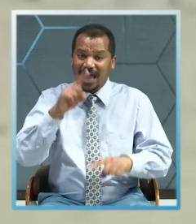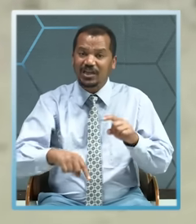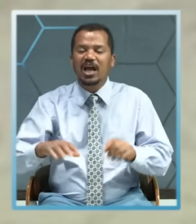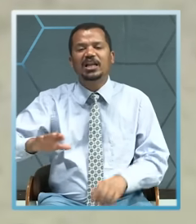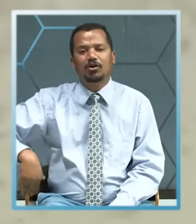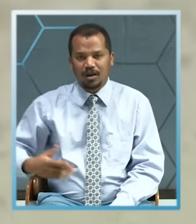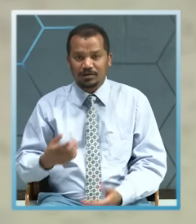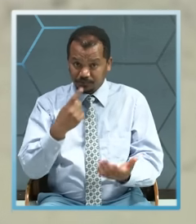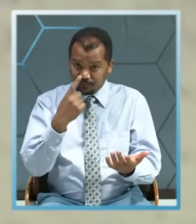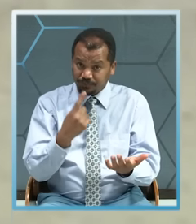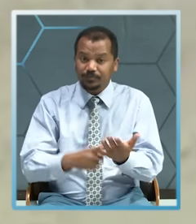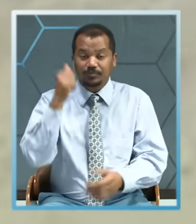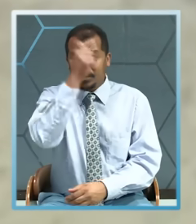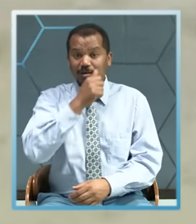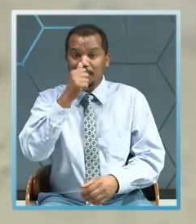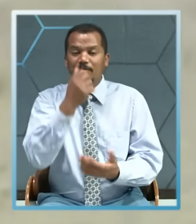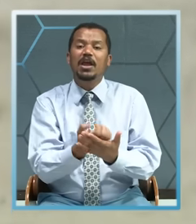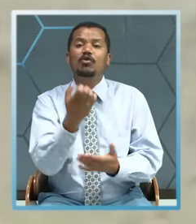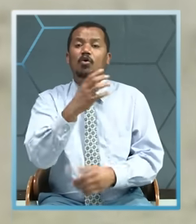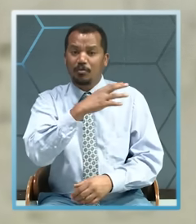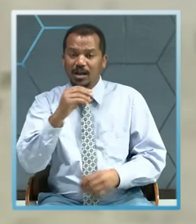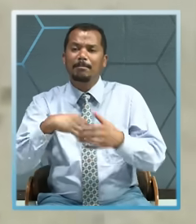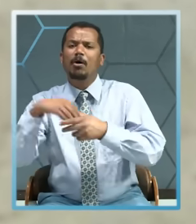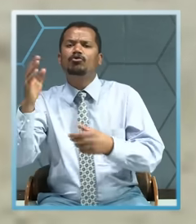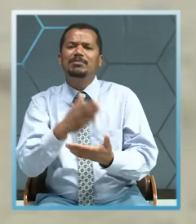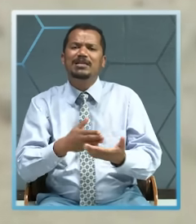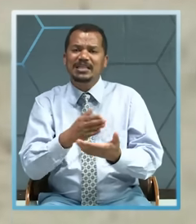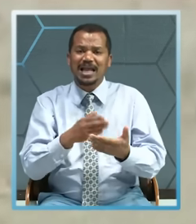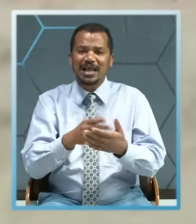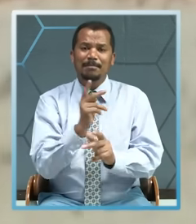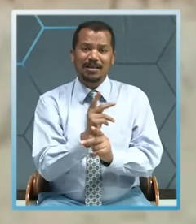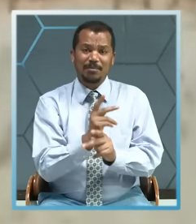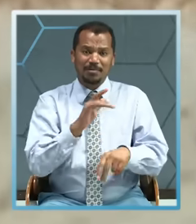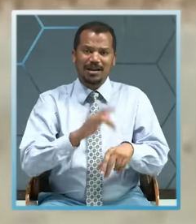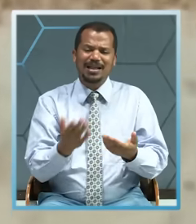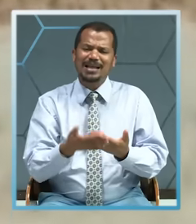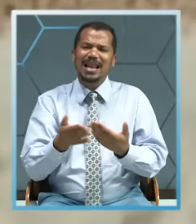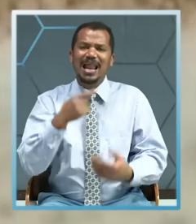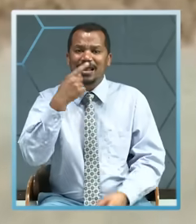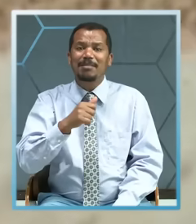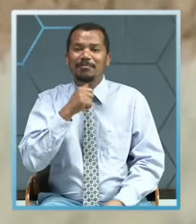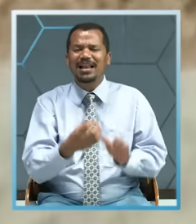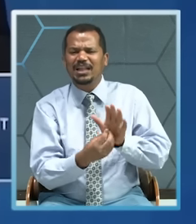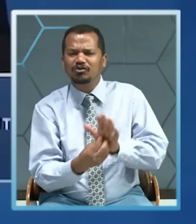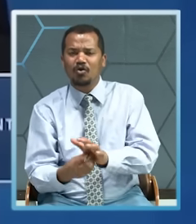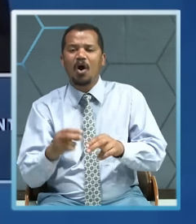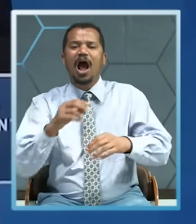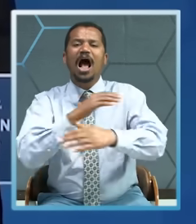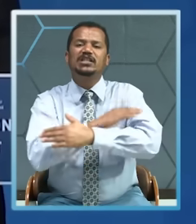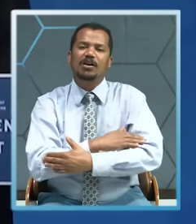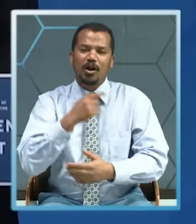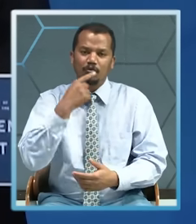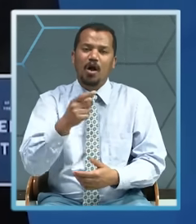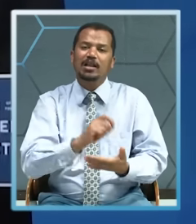አቅርቦት ማግኘት ሳይቻል ቀርቷል። ይህም በኢትዮጵያ ኢኮኖሚና በውጭ ምንዛሬ መጠባበቂያ ላይ ቀላል የማይባል